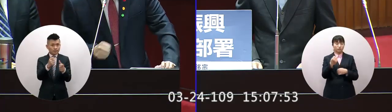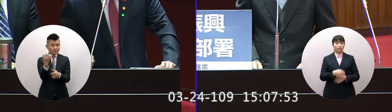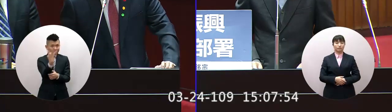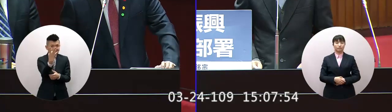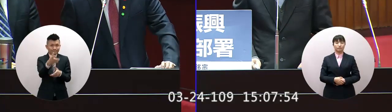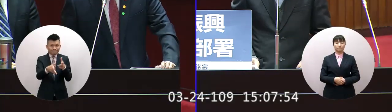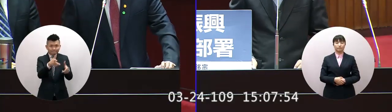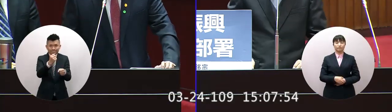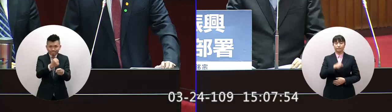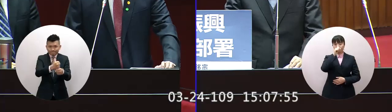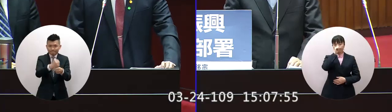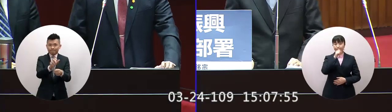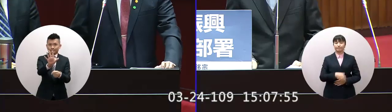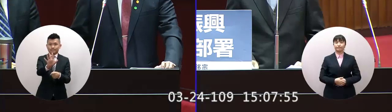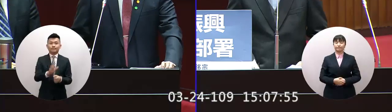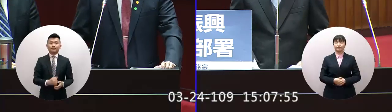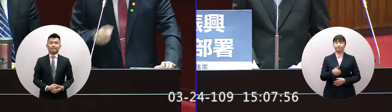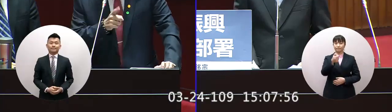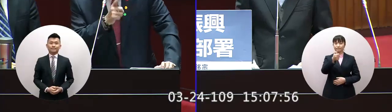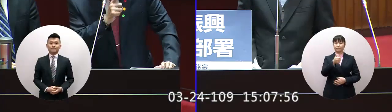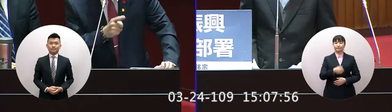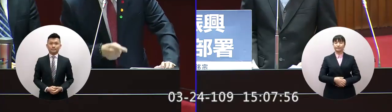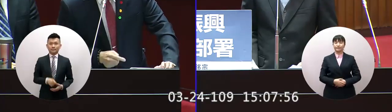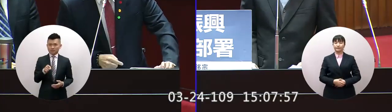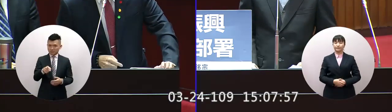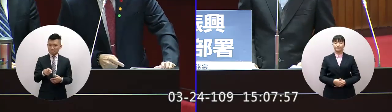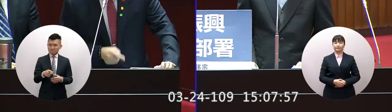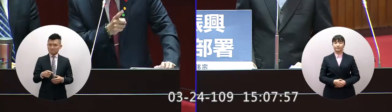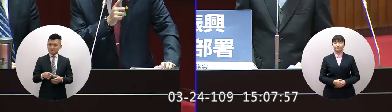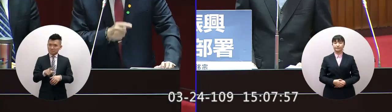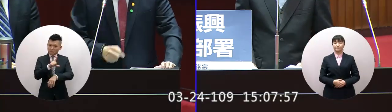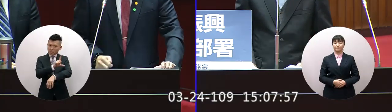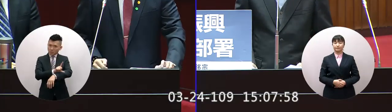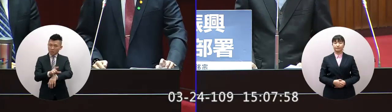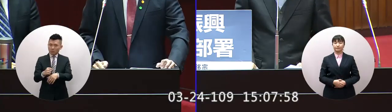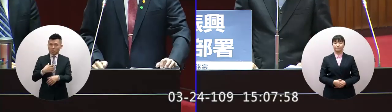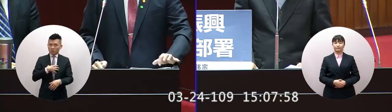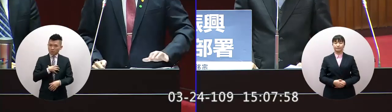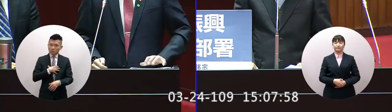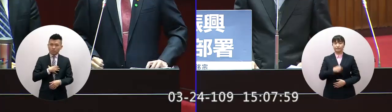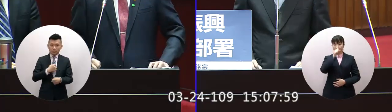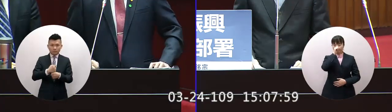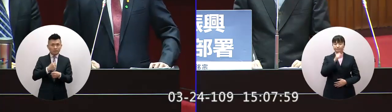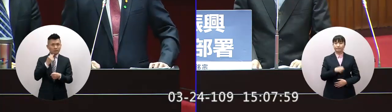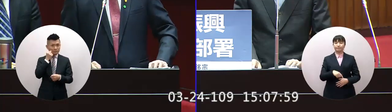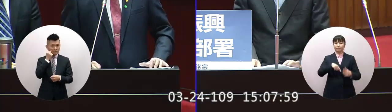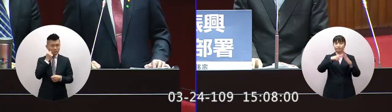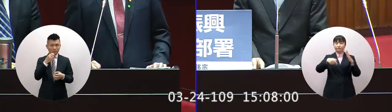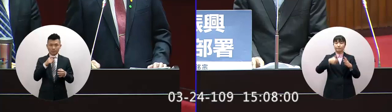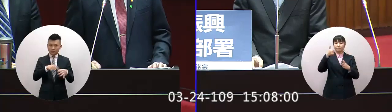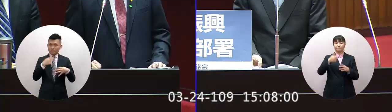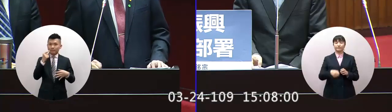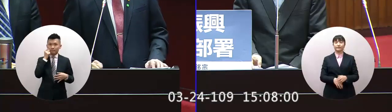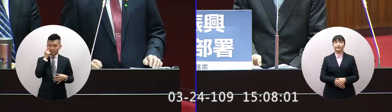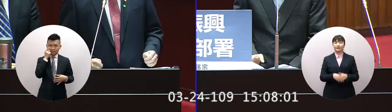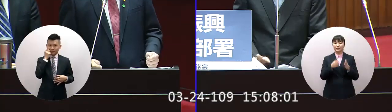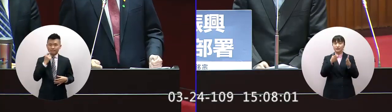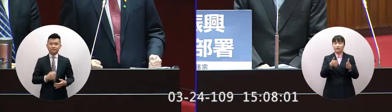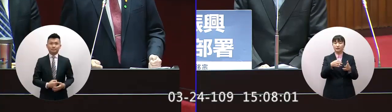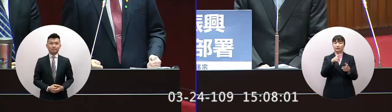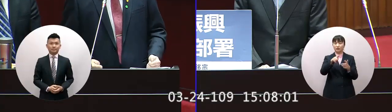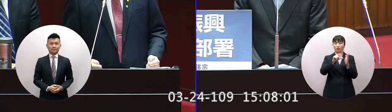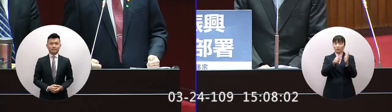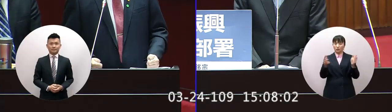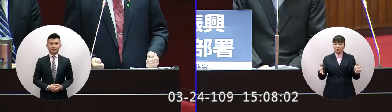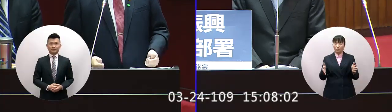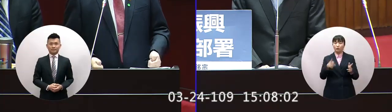四间在做。 OK，、哦、好，谢谢。 啊，这较高工哦。 好， 这做不假哦。 好，院长，首先对您这